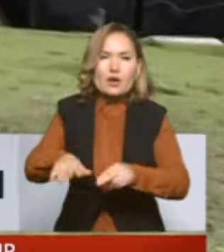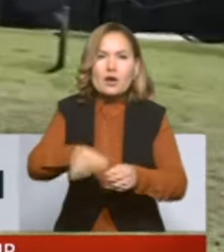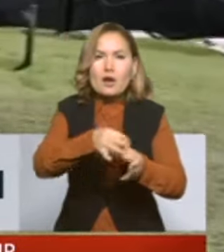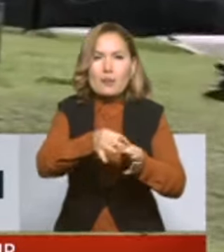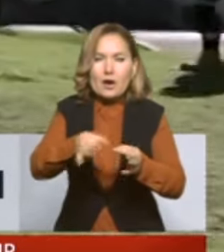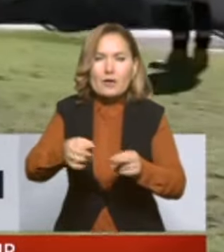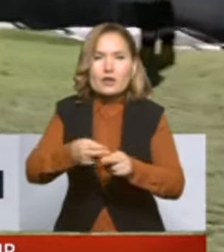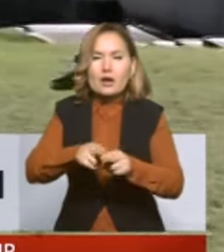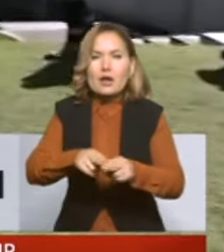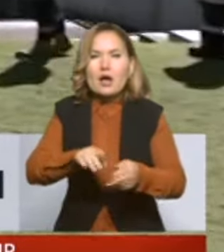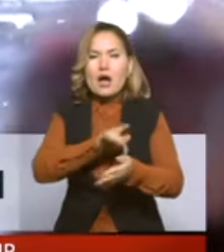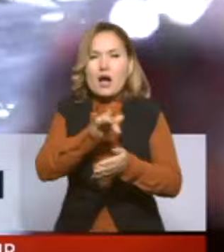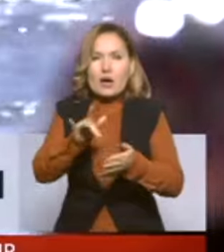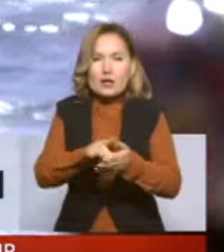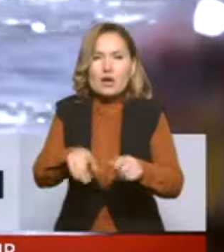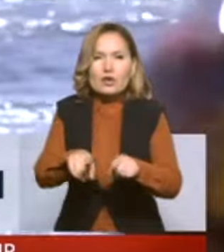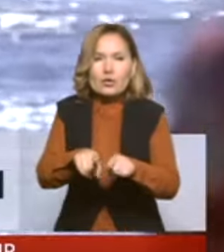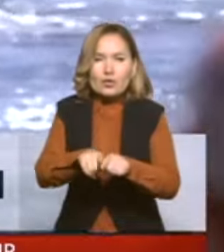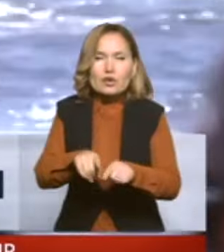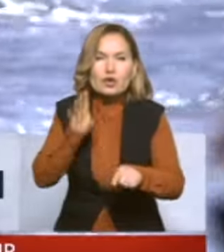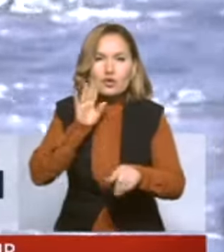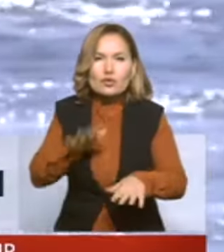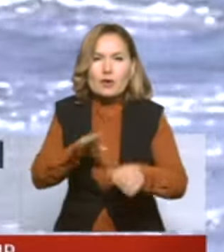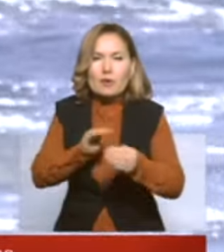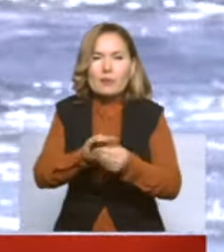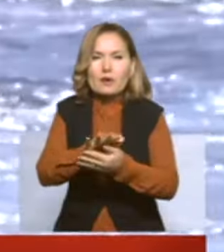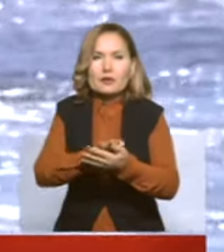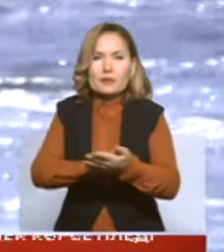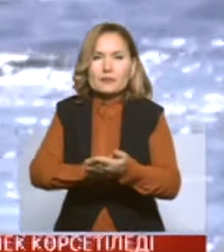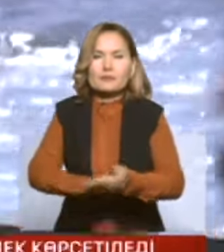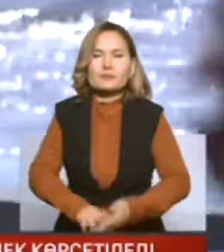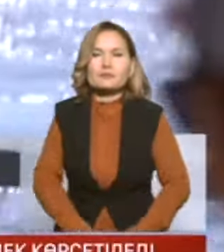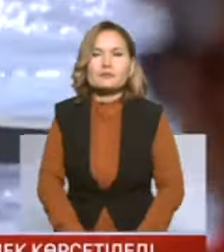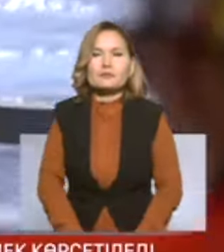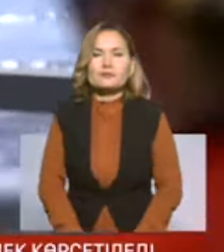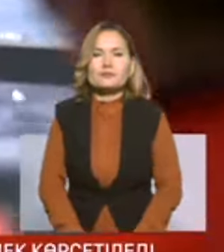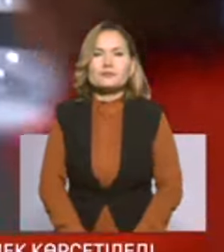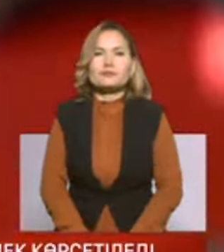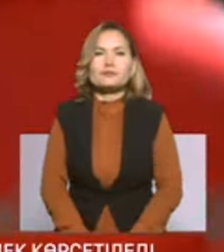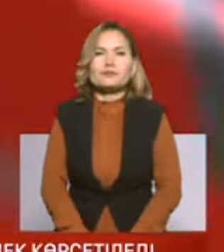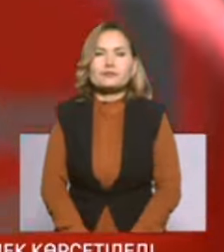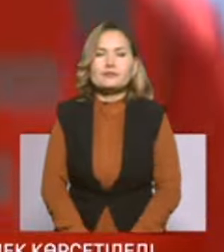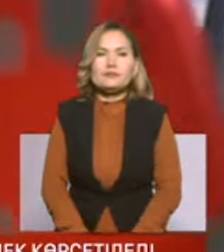оның маңындағы бірнеше қалашықта да әлі күшін жойған жоқ. Арсен Асбек, Қазақстан ұлттық телеарнасы.